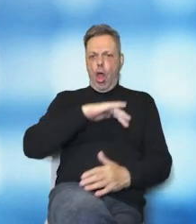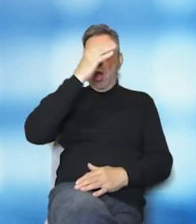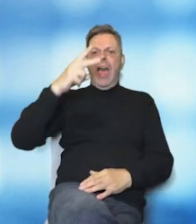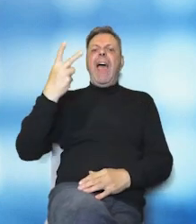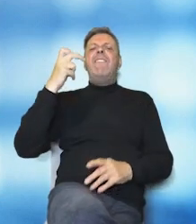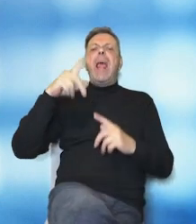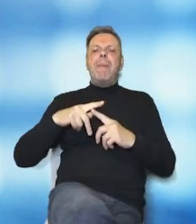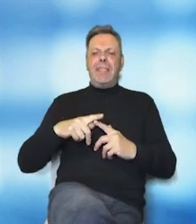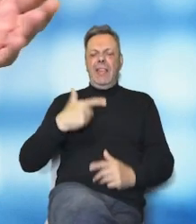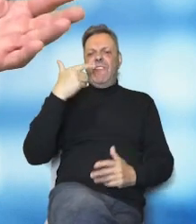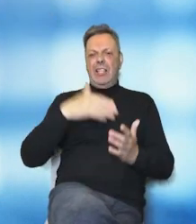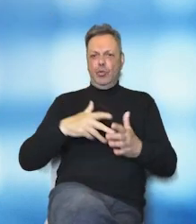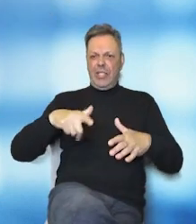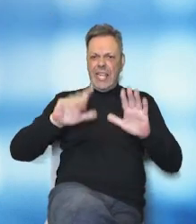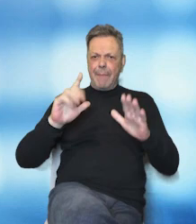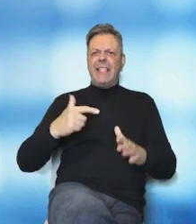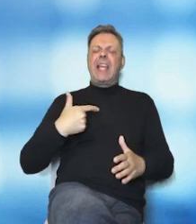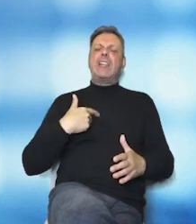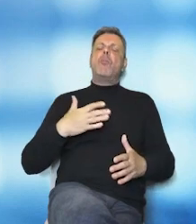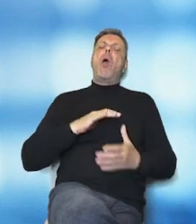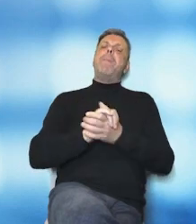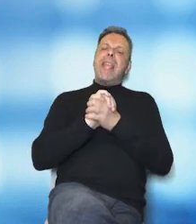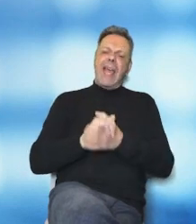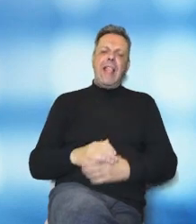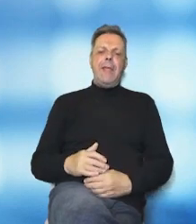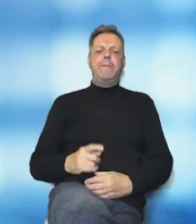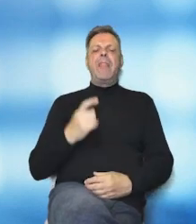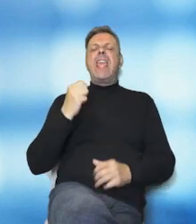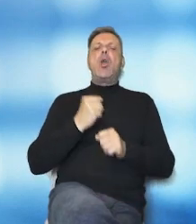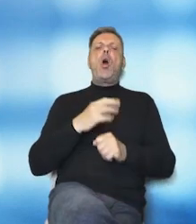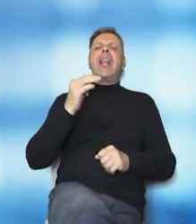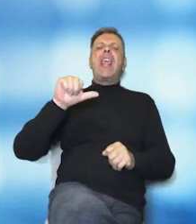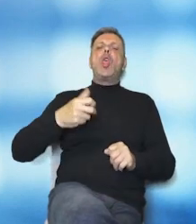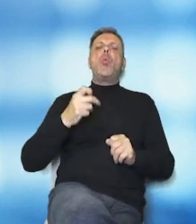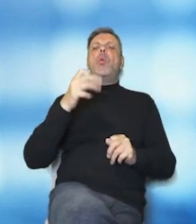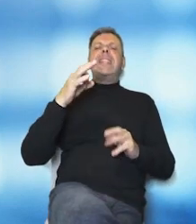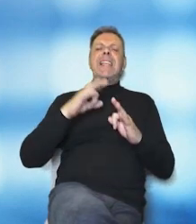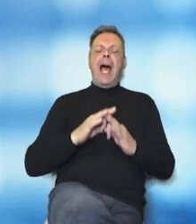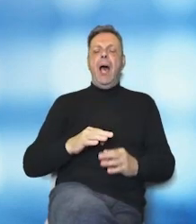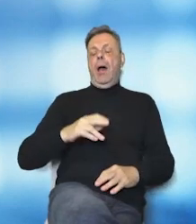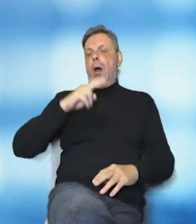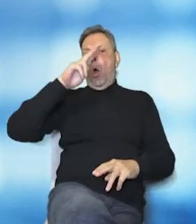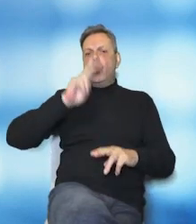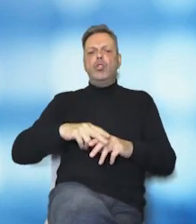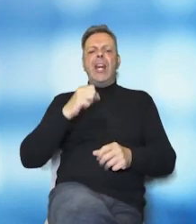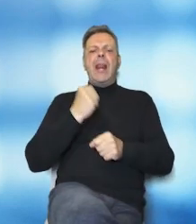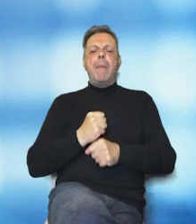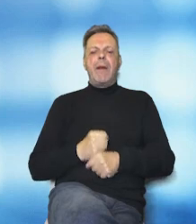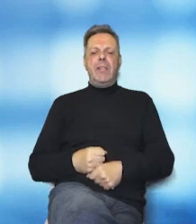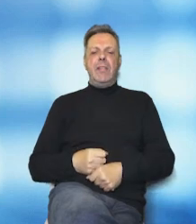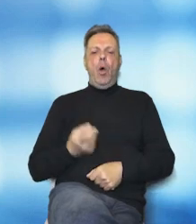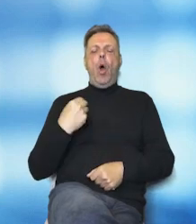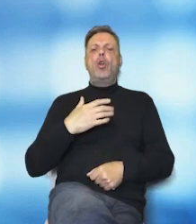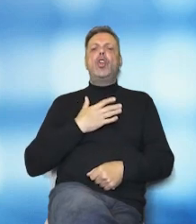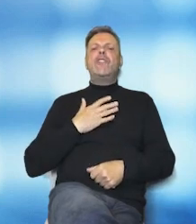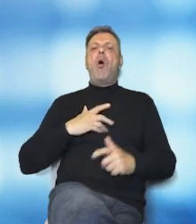2017. godine, kada su moji prijatelji i kolege Igor i Jurica jednostavno odlučili napraviti od